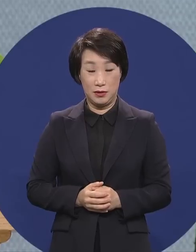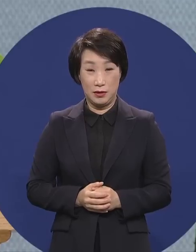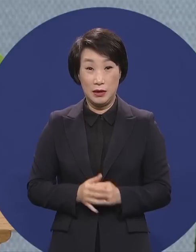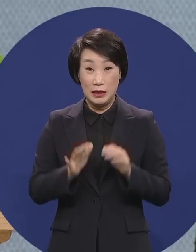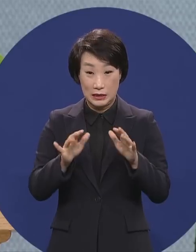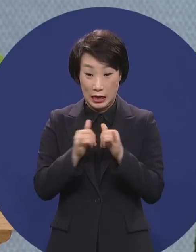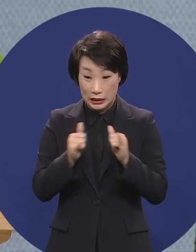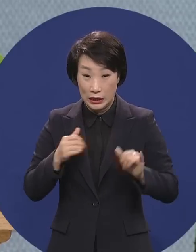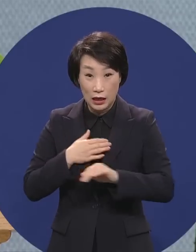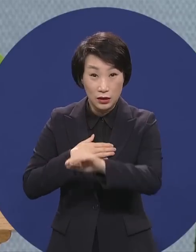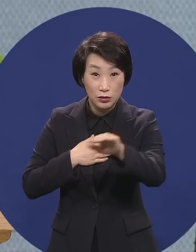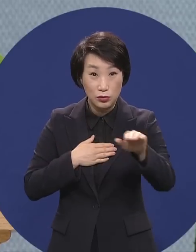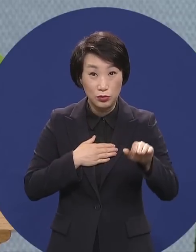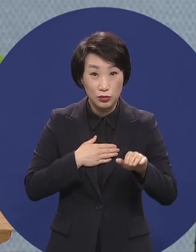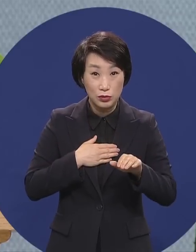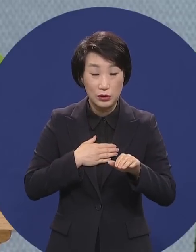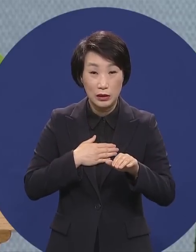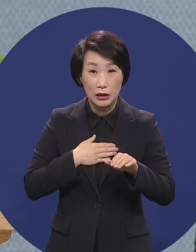자기 인생을